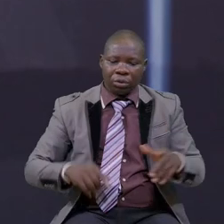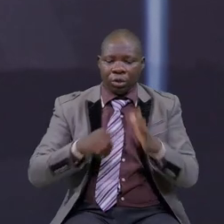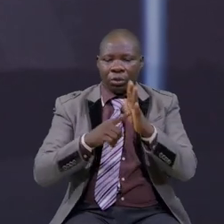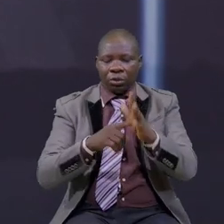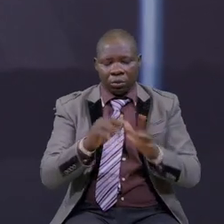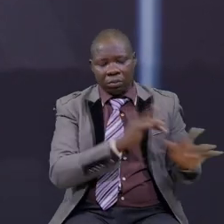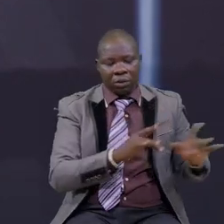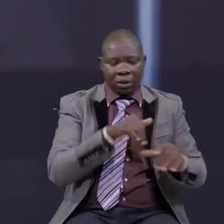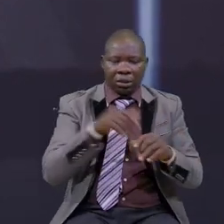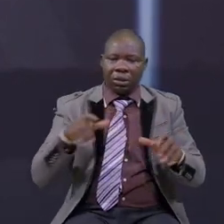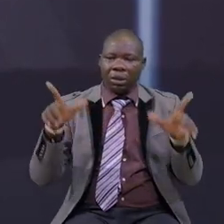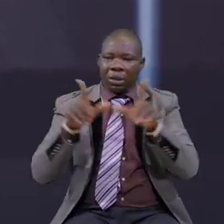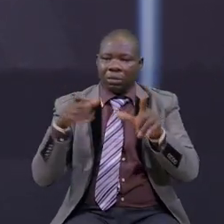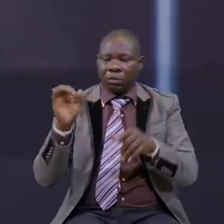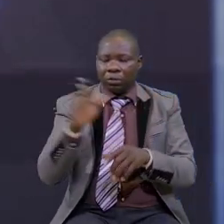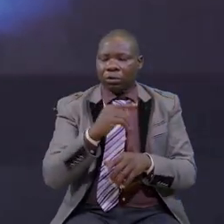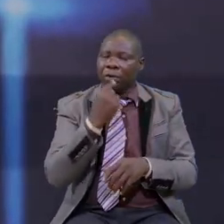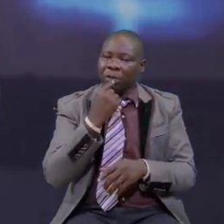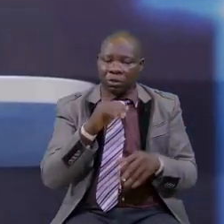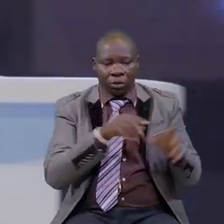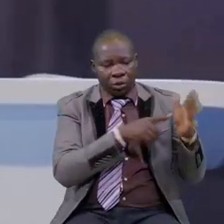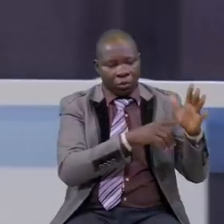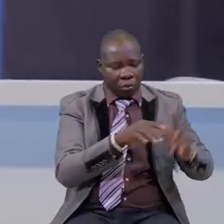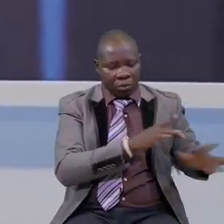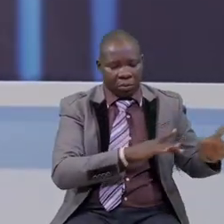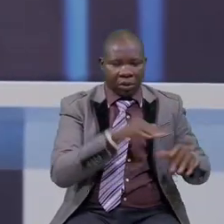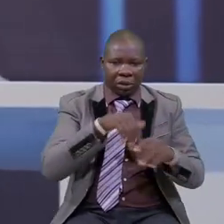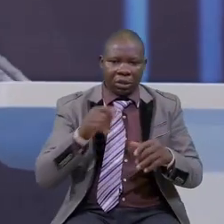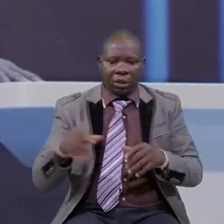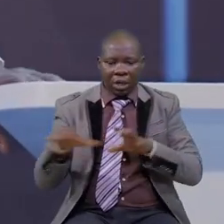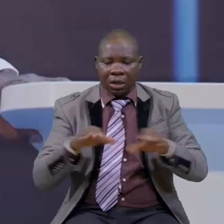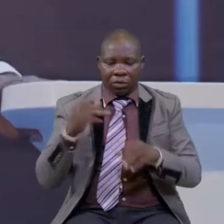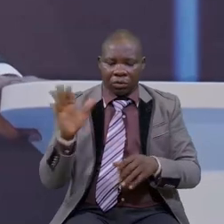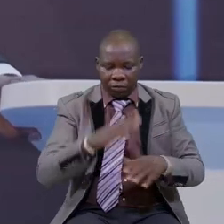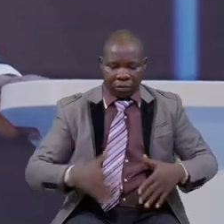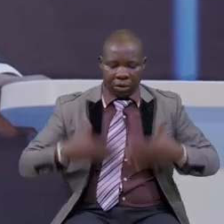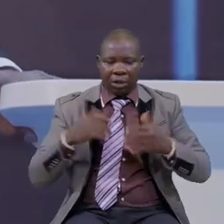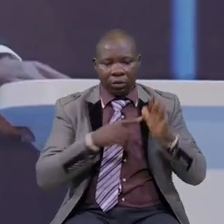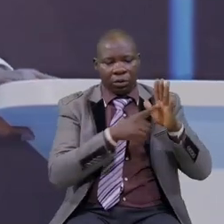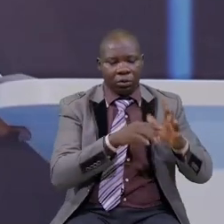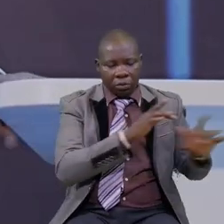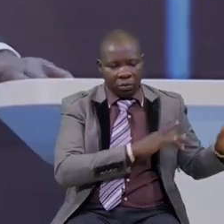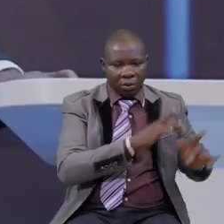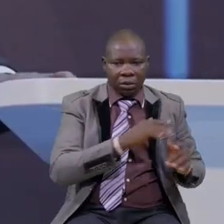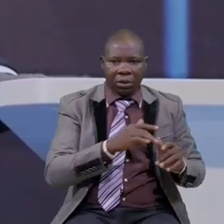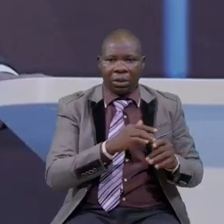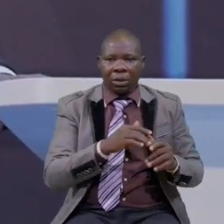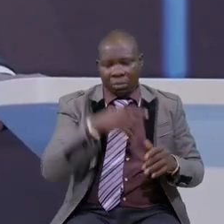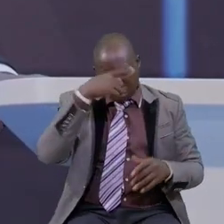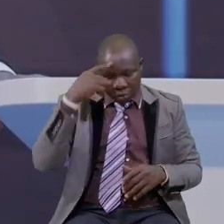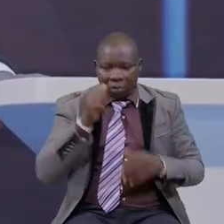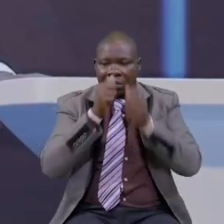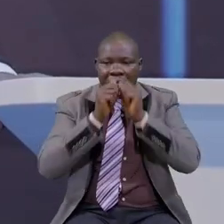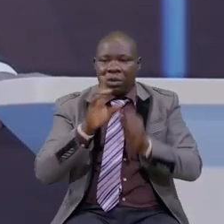langage, sois miséricordieux. Dans les actions de ta vie, sois miséricordieux. Parce que heureux,